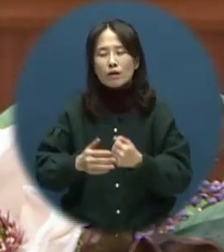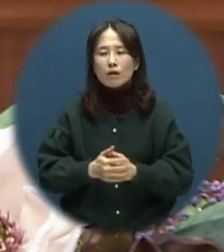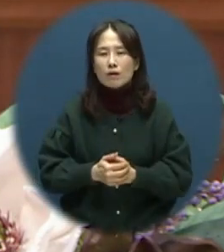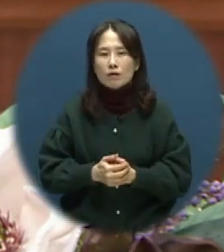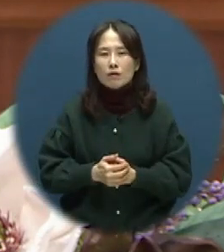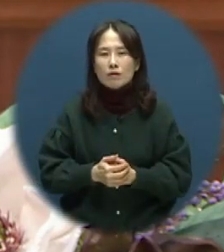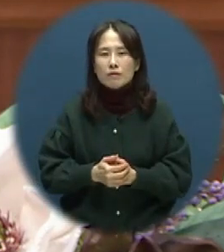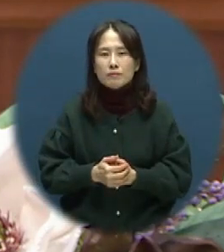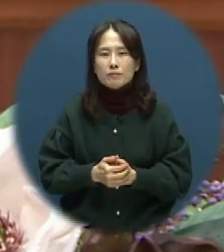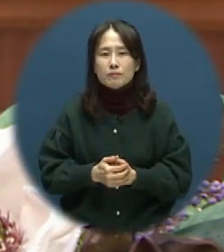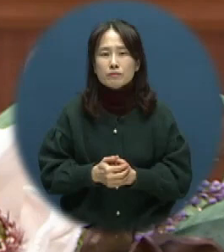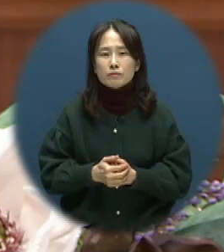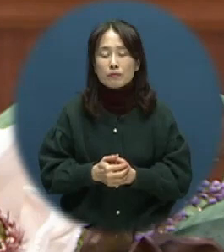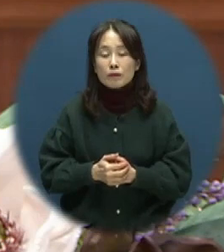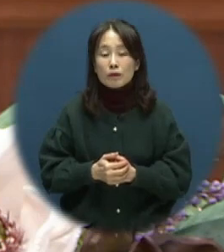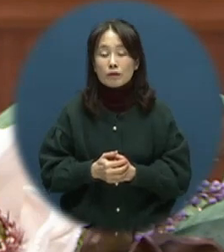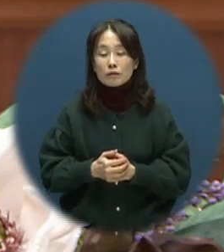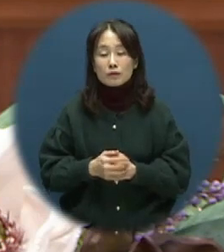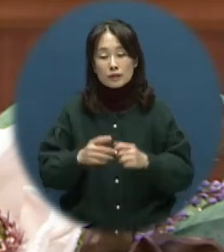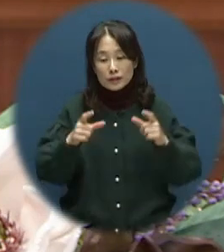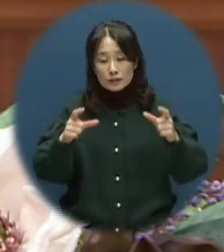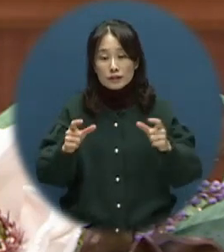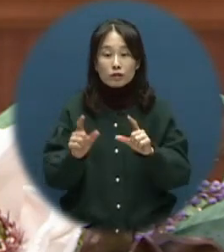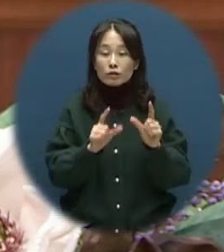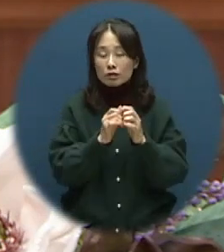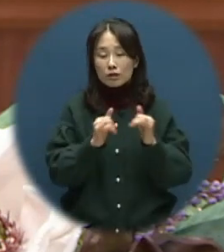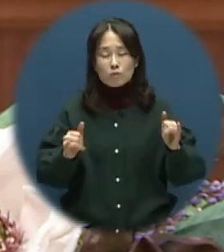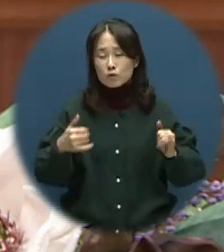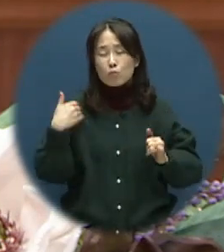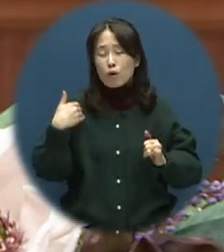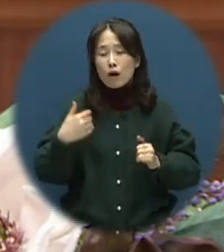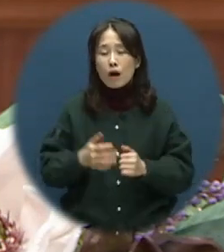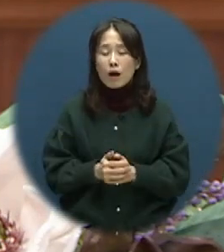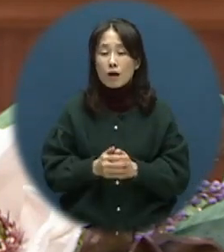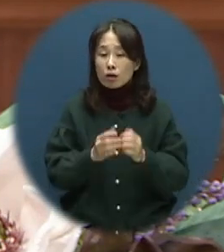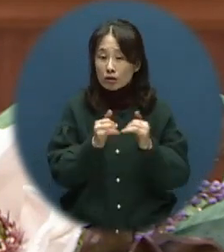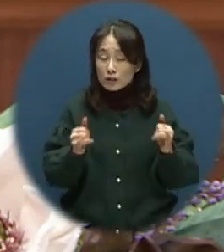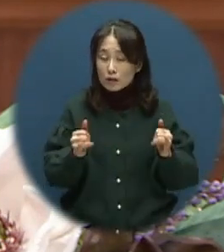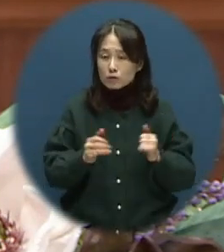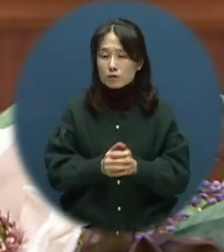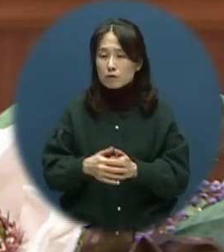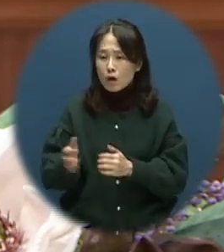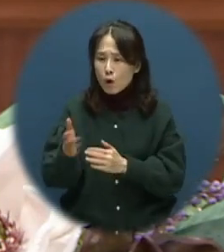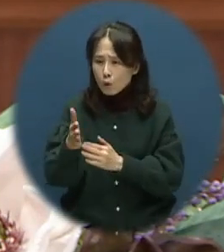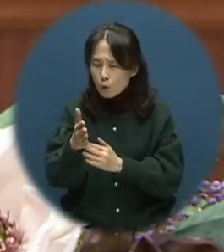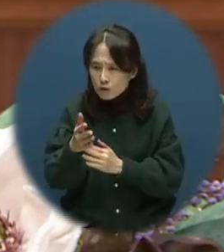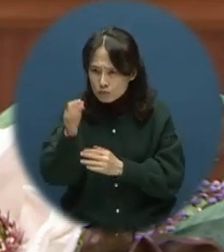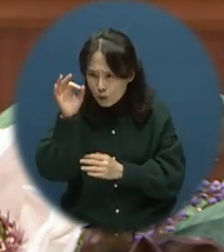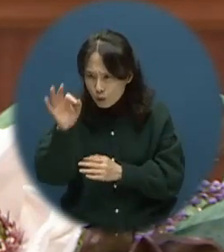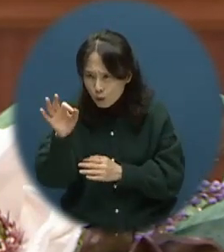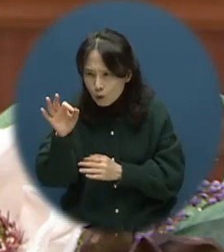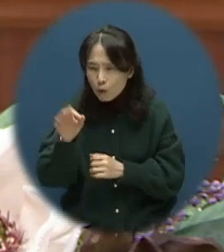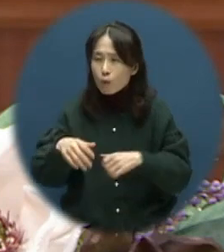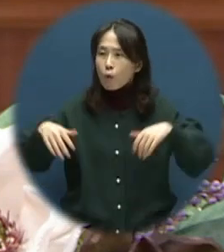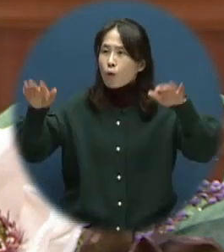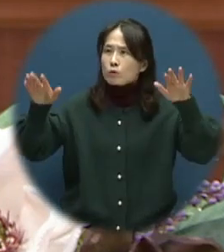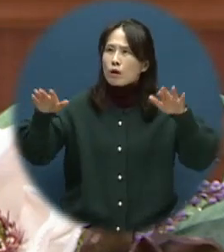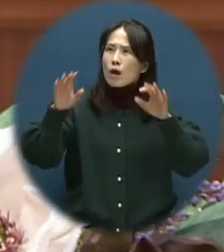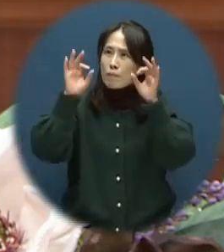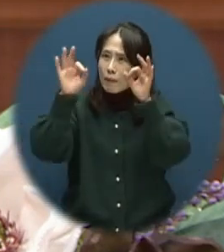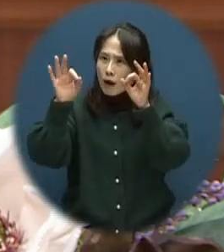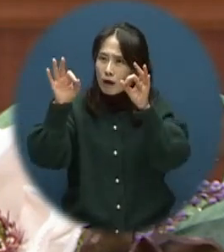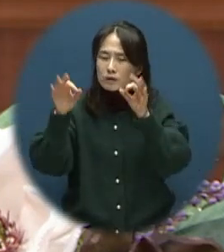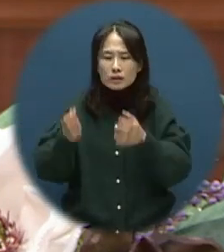왜 몰랐냐 그랬더니 자기들은 올라가면 강에 뭐 물고기가 떠 있나 새가 떠 있나만 봤지 그 지형이